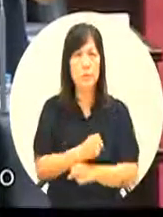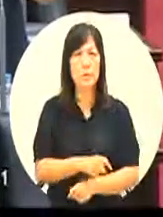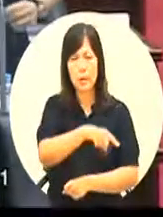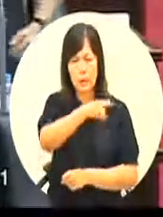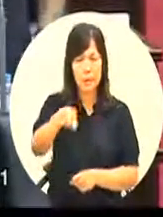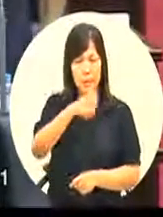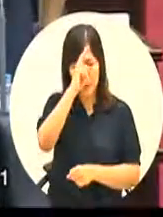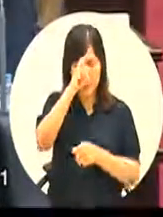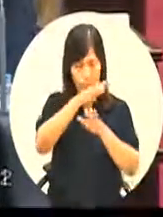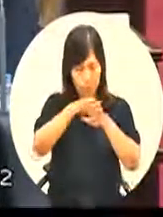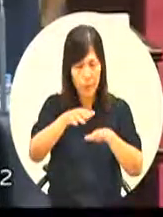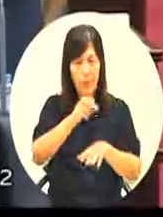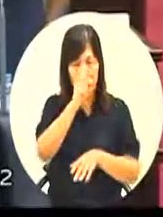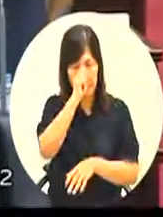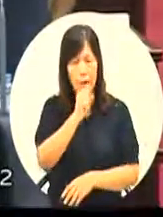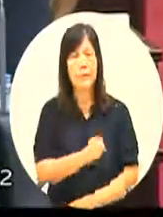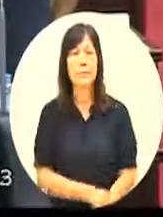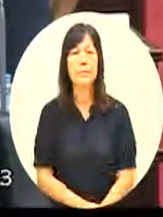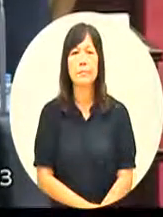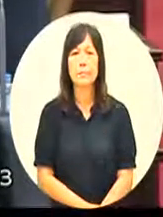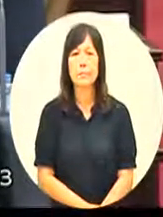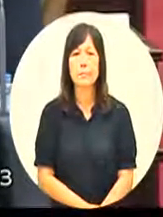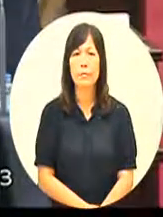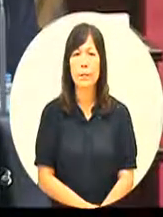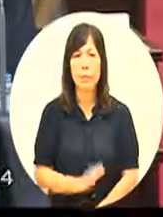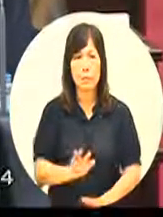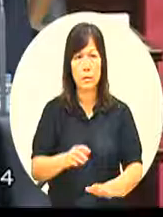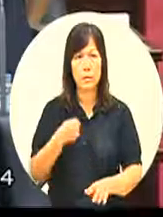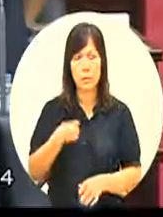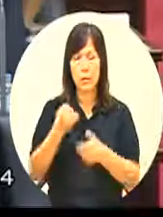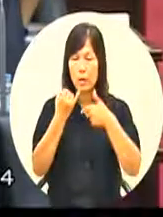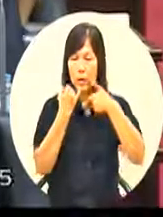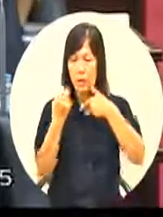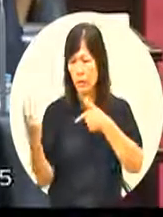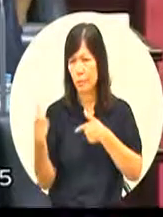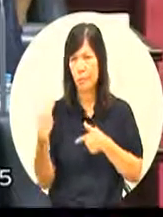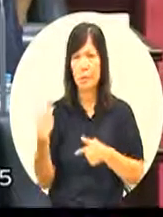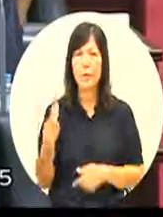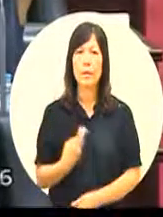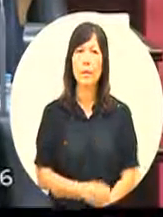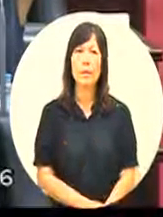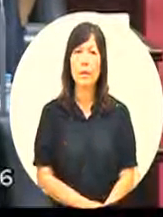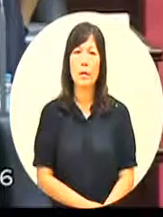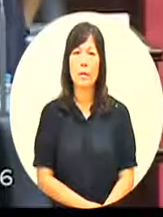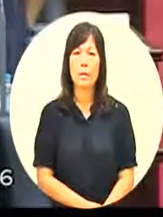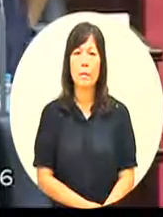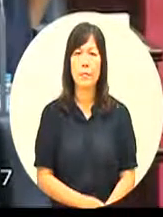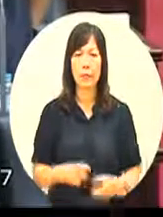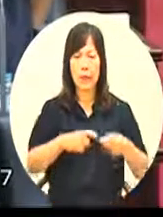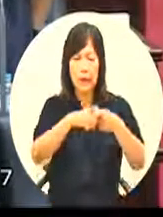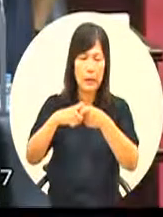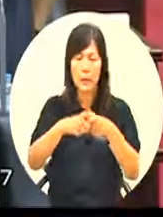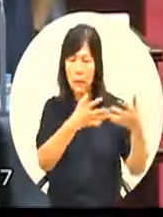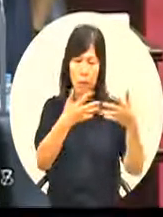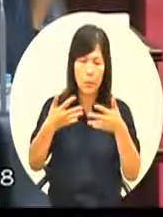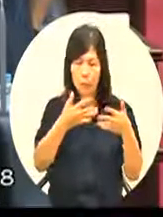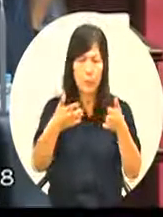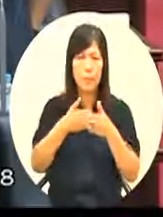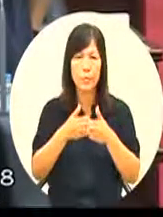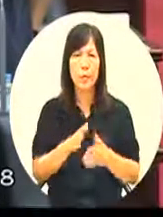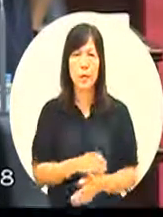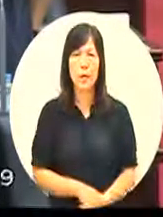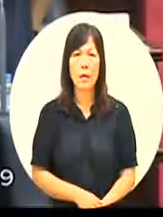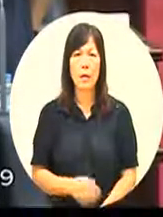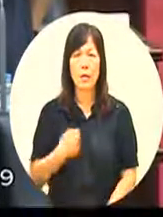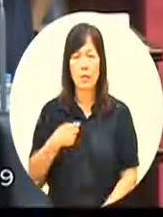午安，大家好。那今天我跟何全峰议员哈，我们来做一个联合质询。那虽然我